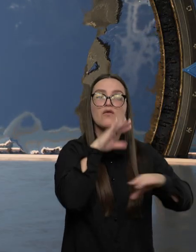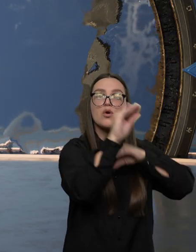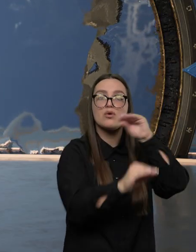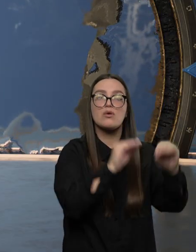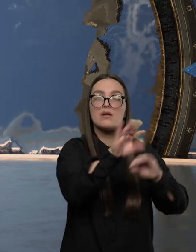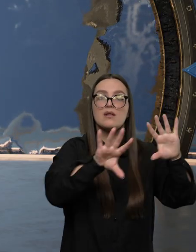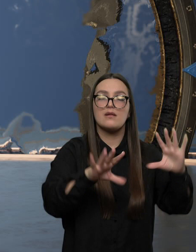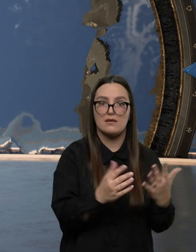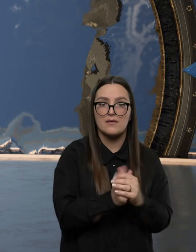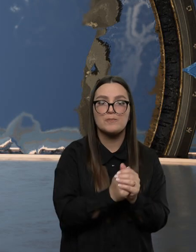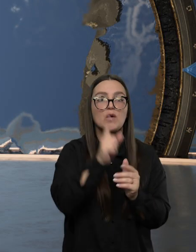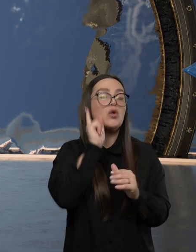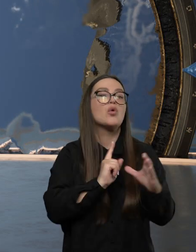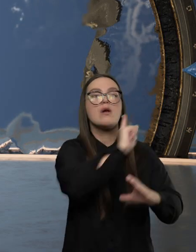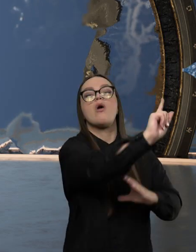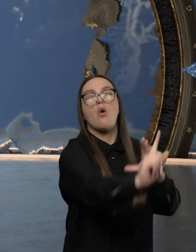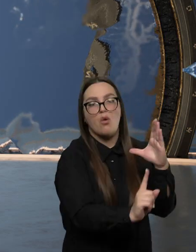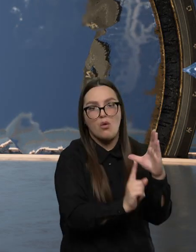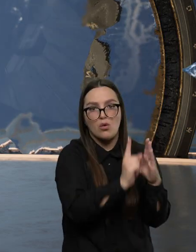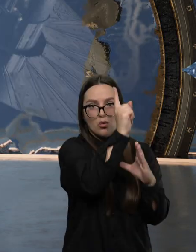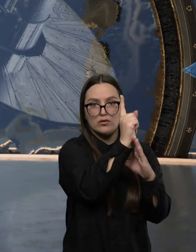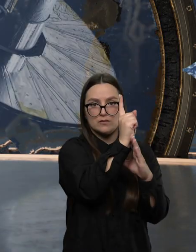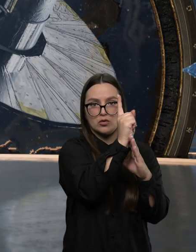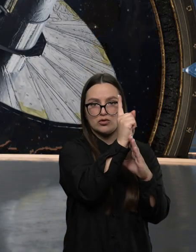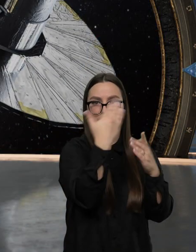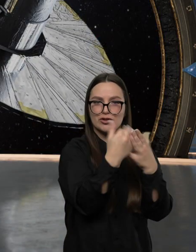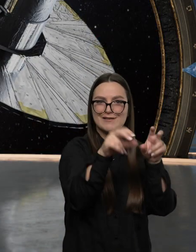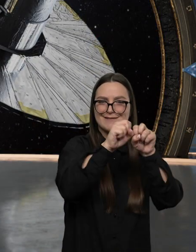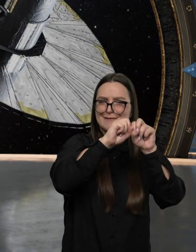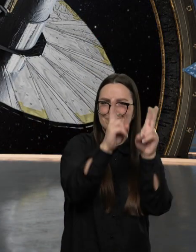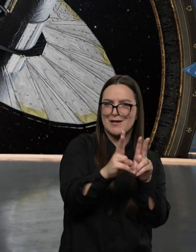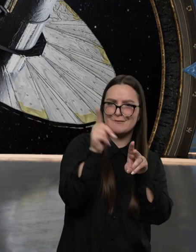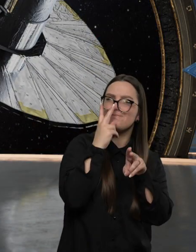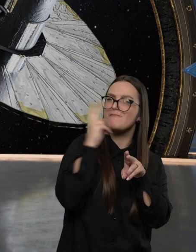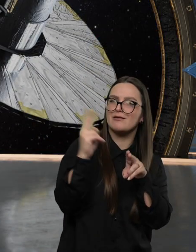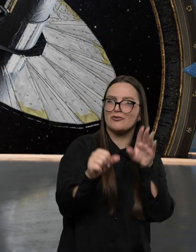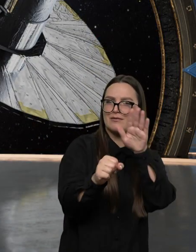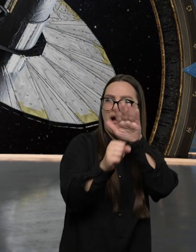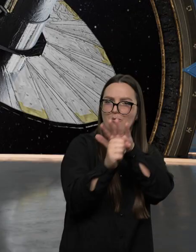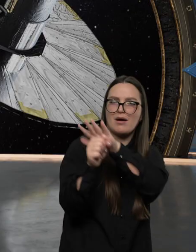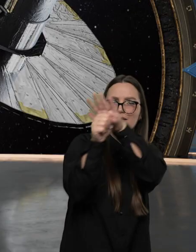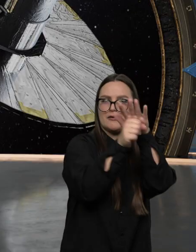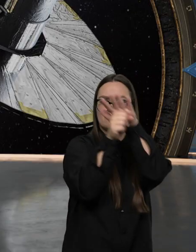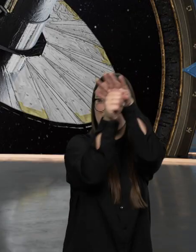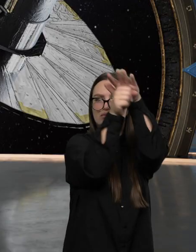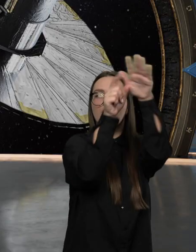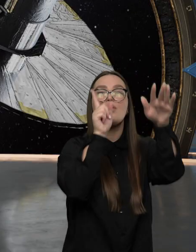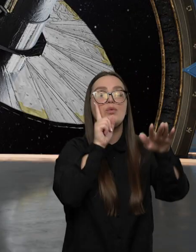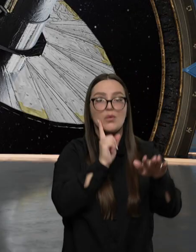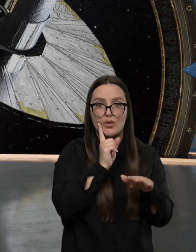iškelti į kosmosą žvaigždynų galaktikų tyrimui